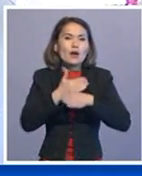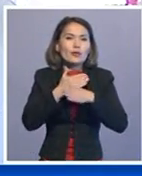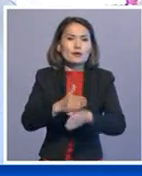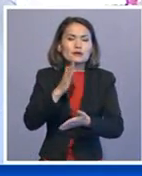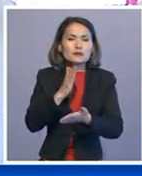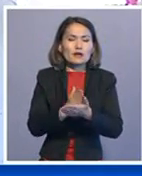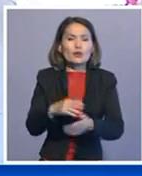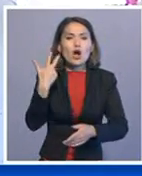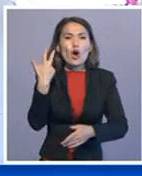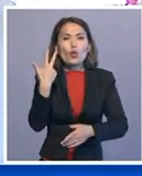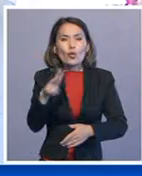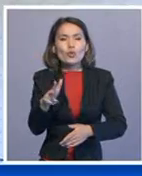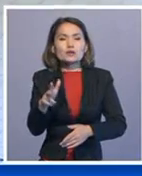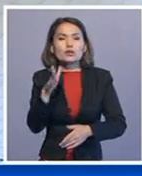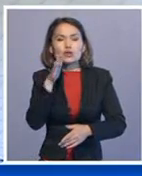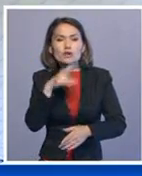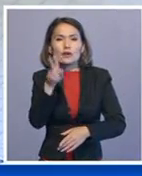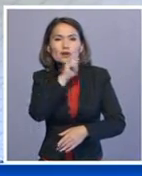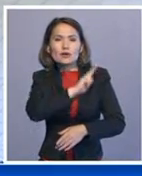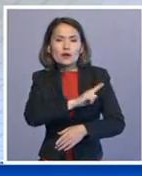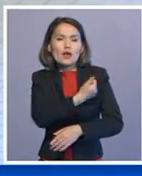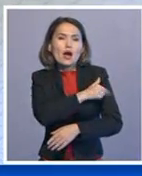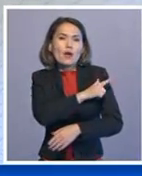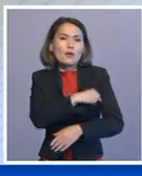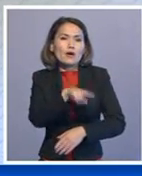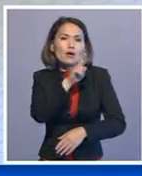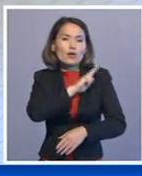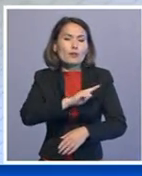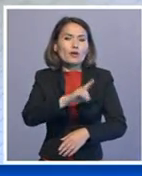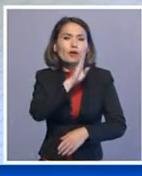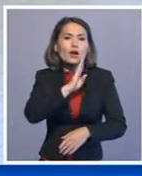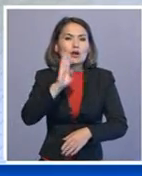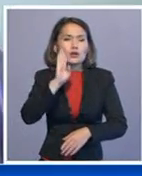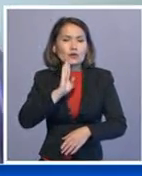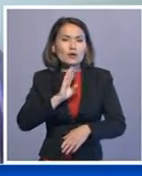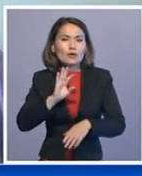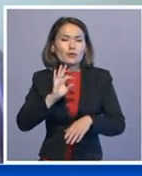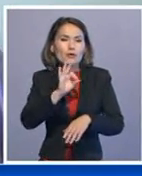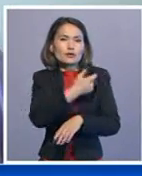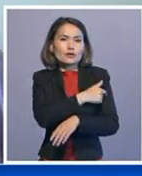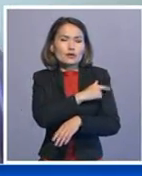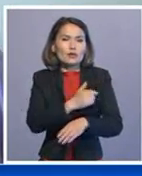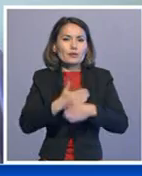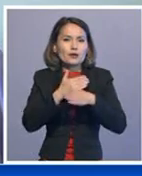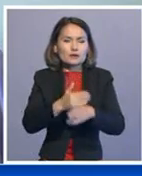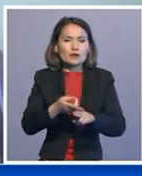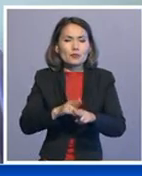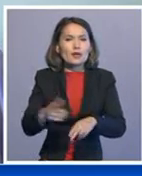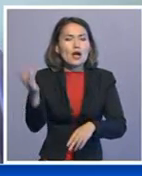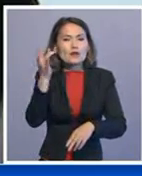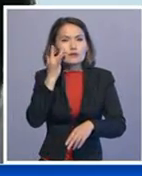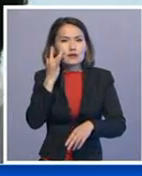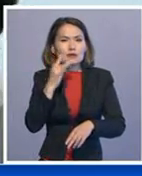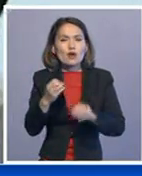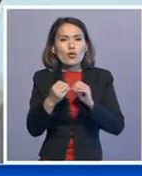керек дейді. 30 жылға жоқ мейірбике болып, өзінің қырсырын меңгерген Рыскүл Зұлқар қызы. Қалалық медбике күтім ауруханасында аға медбике